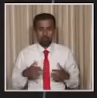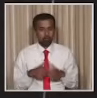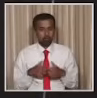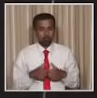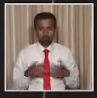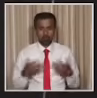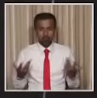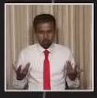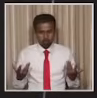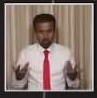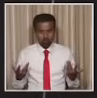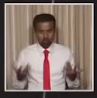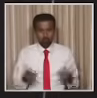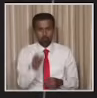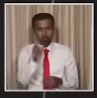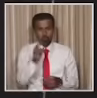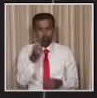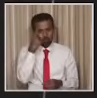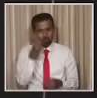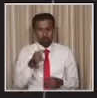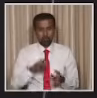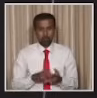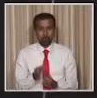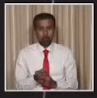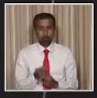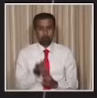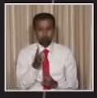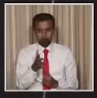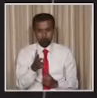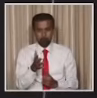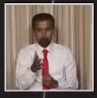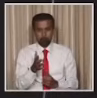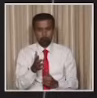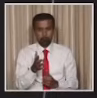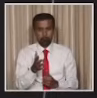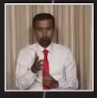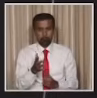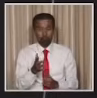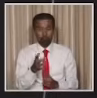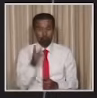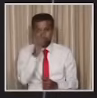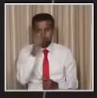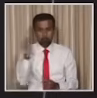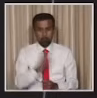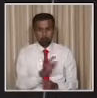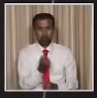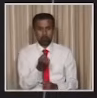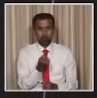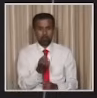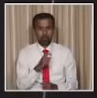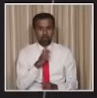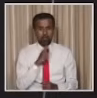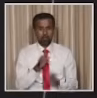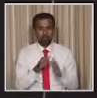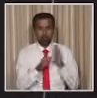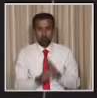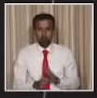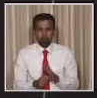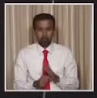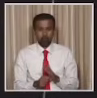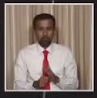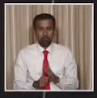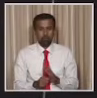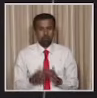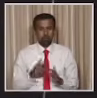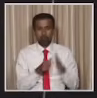නැහැ ඒ නිසා ඔයා හිතනවා නම් ඔයාගේ සජිත් ප්‍රේමදාසගේ පඩියට එයා දෙන සල්ලි වලට ඔයා කෑ ගහලා අපිව වට්ටන්න පුළුවන් කියලා